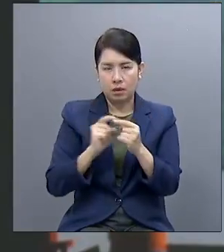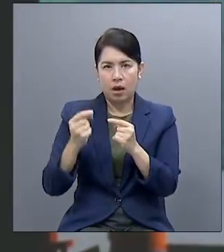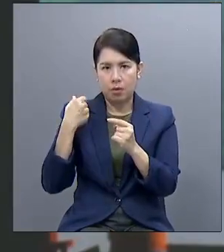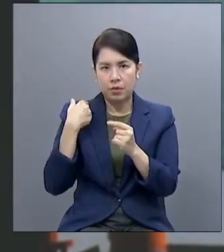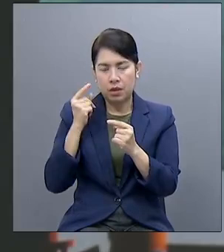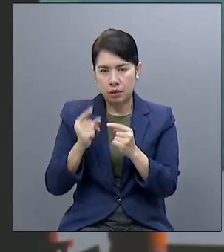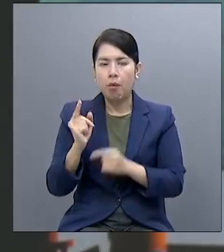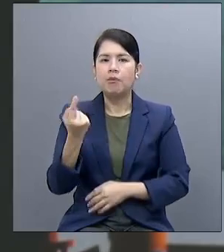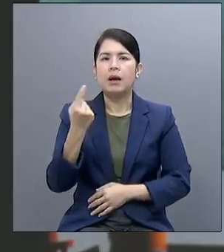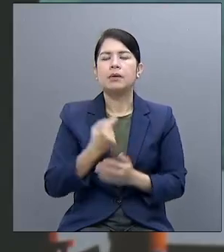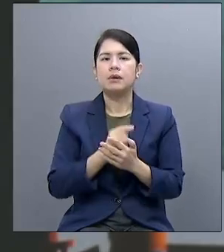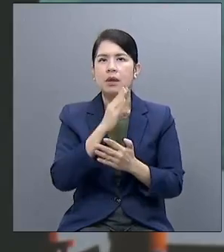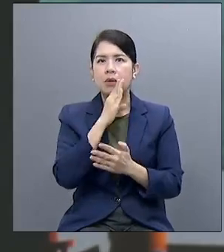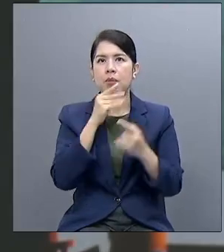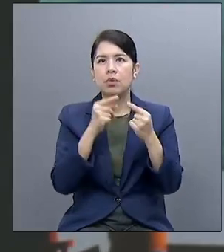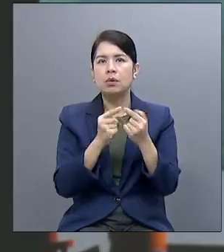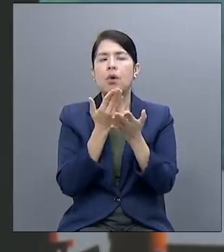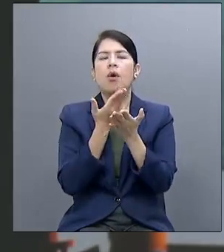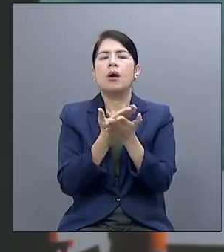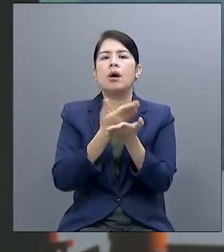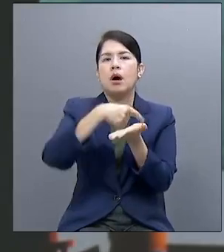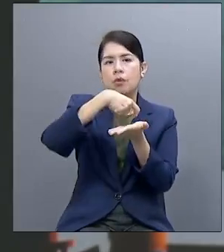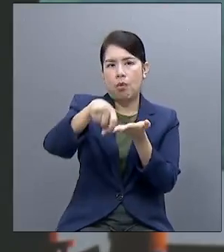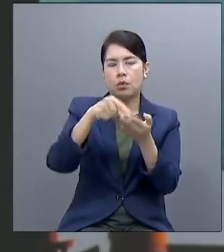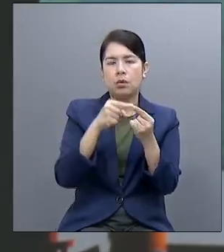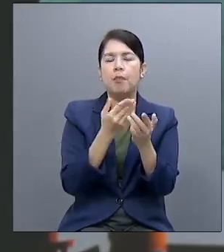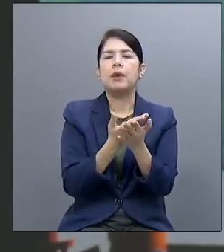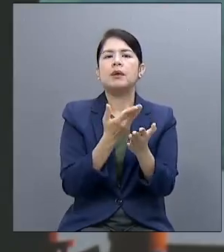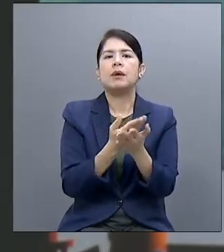หรือถ้าเกิดใครสะดวกจะเป็นเม็ดเงินก็โอนไปตามช่องทางที่ร้องทุก